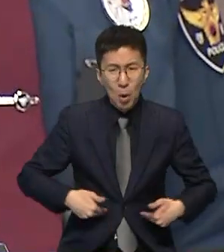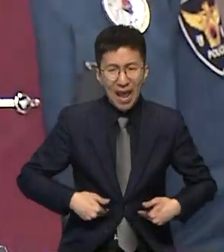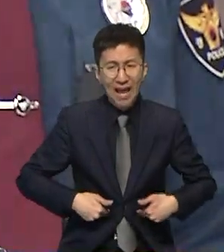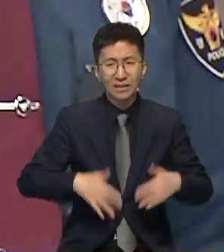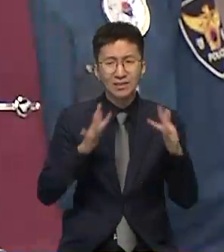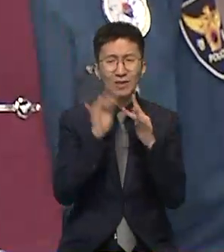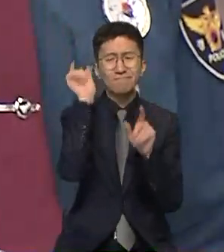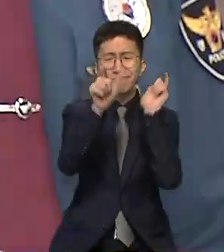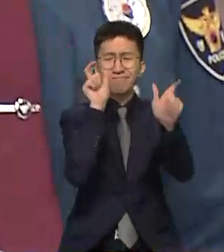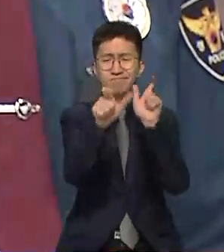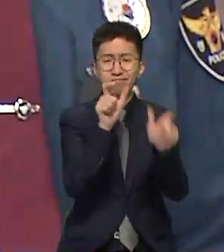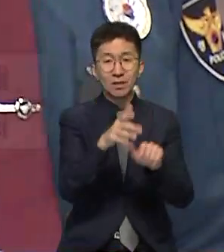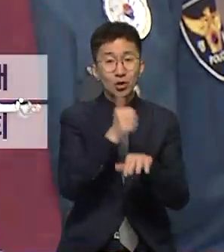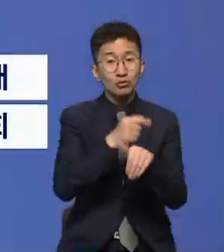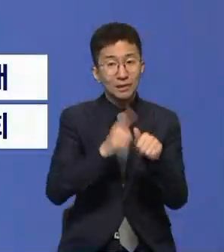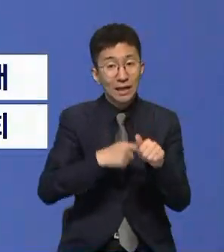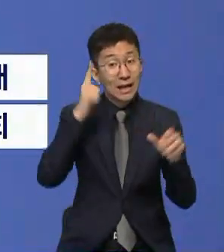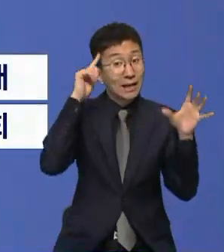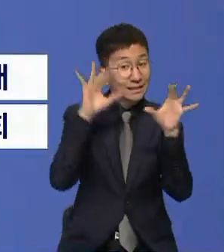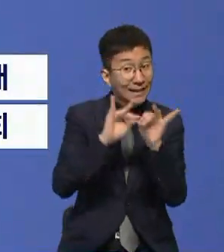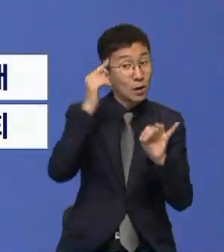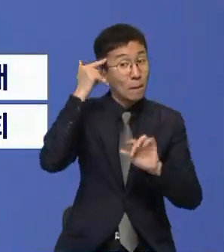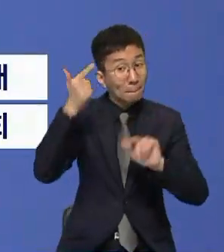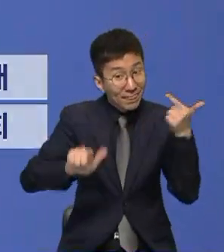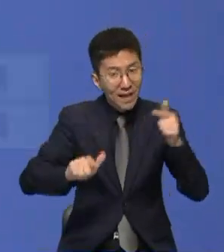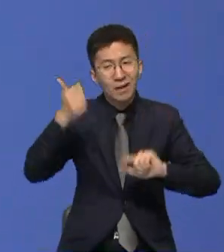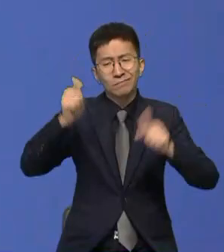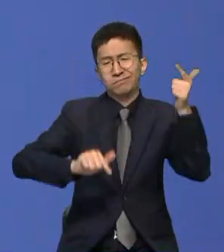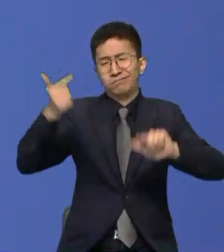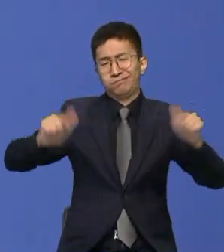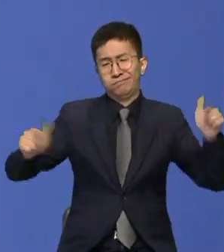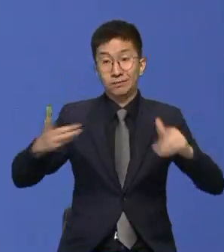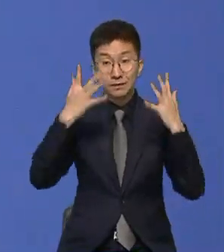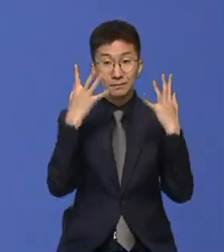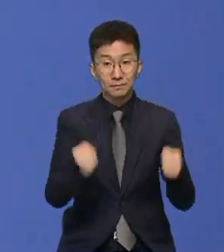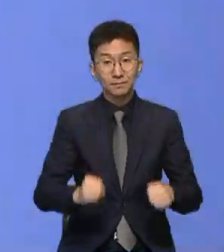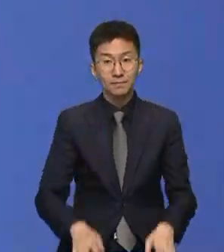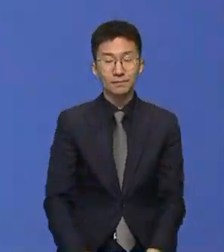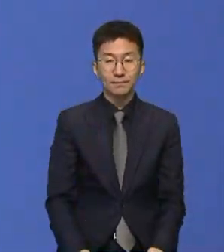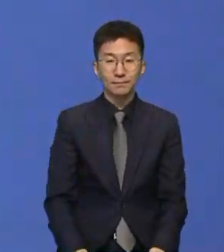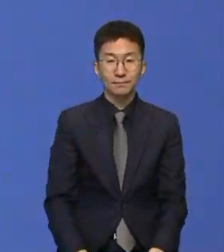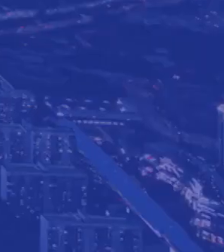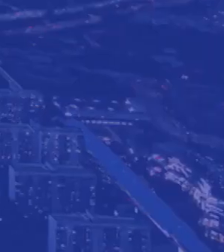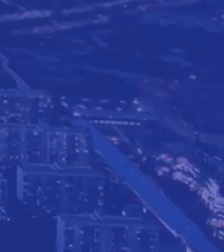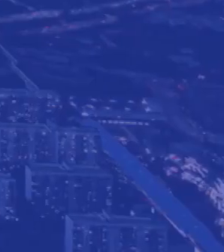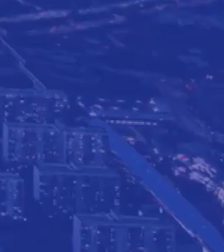게시글도 올라와 찬반 의견이 불붙기도 했습니다. SBS 신용식입니다.